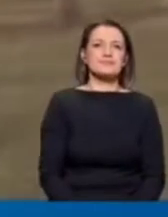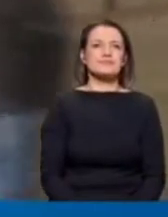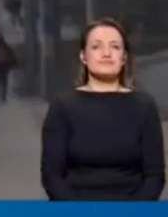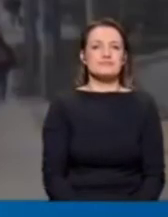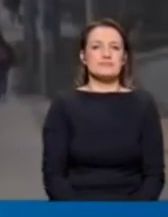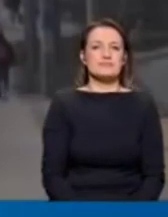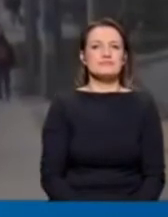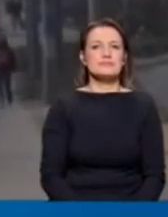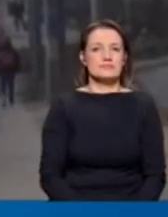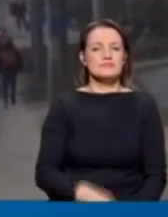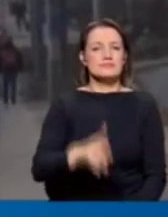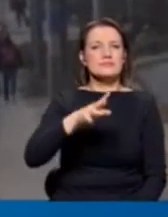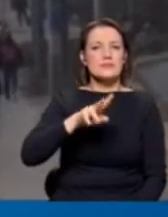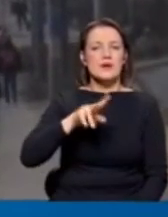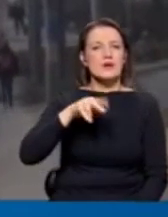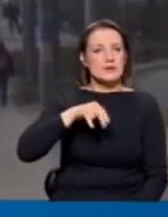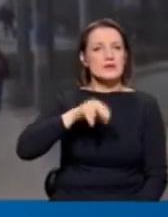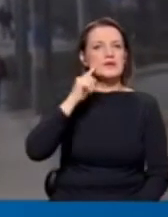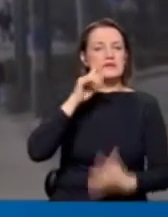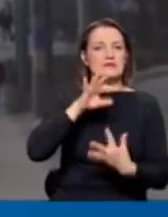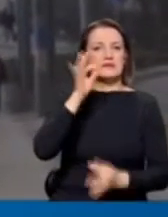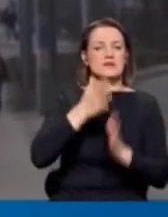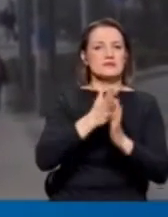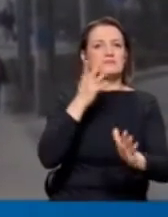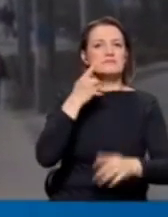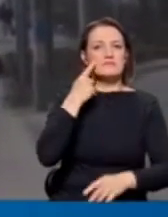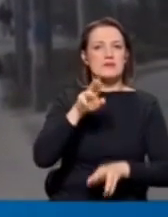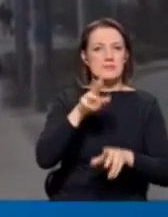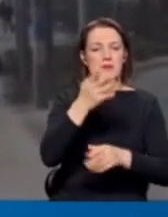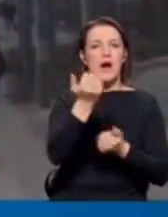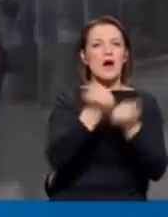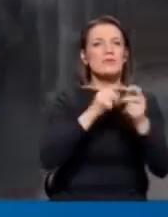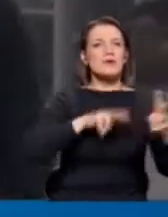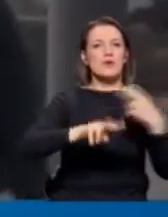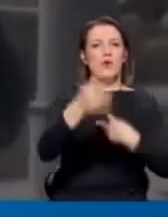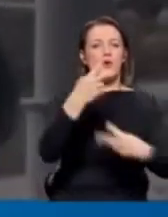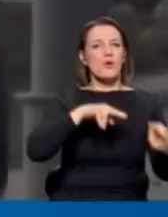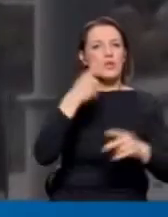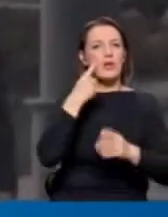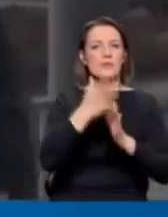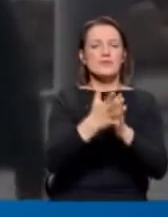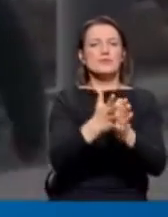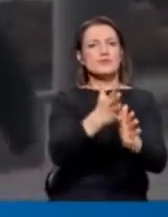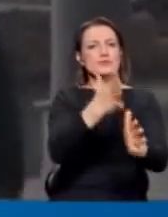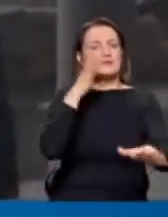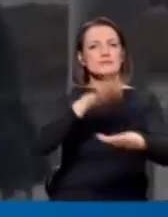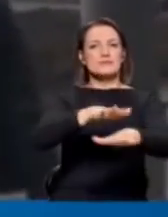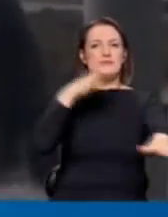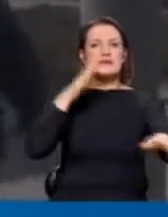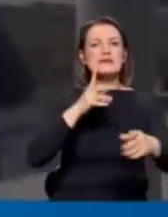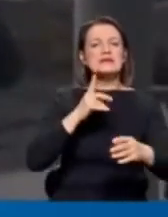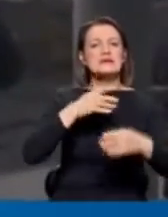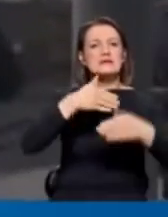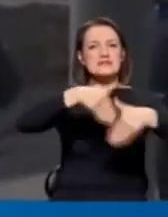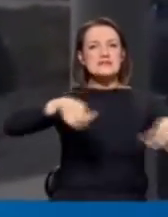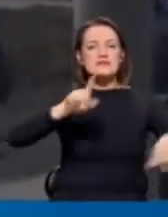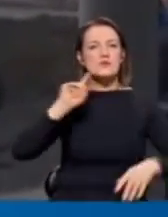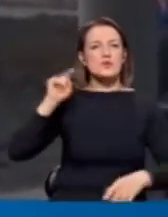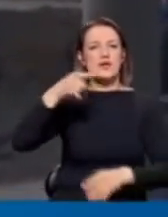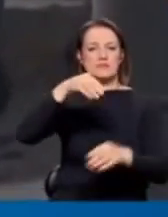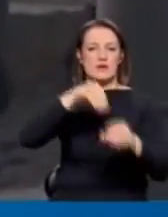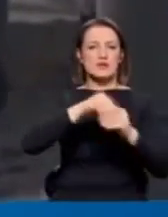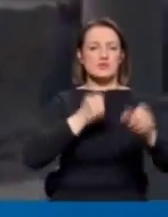bile kaldırımlardaki ya ya kuyrukları gibi otoyollarda da yine uzun araç kuyrukları var sınırları ulaşabilme